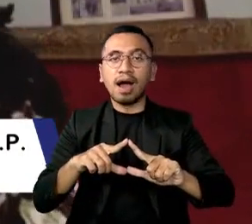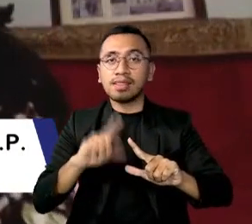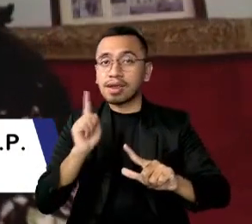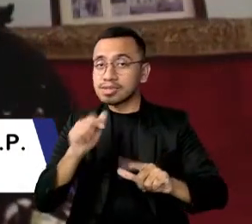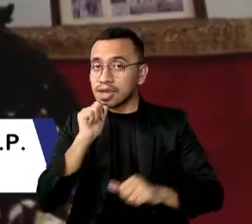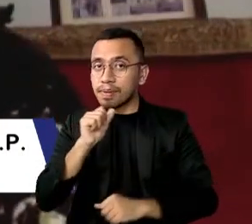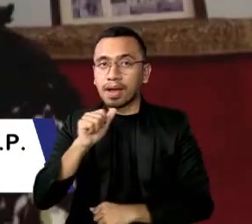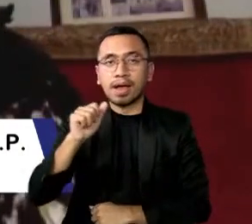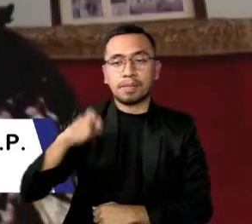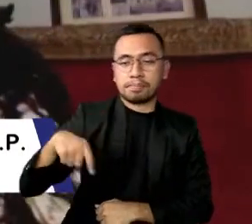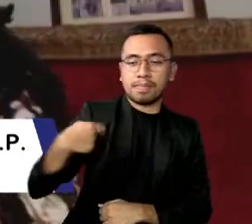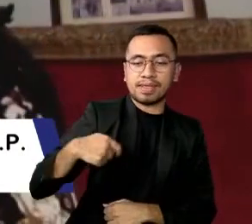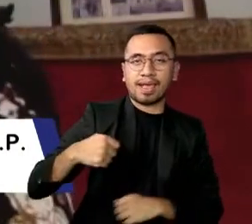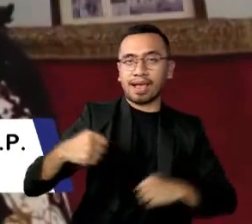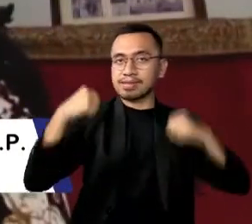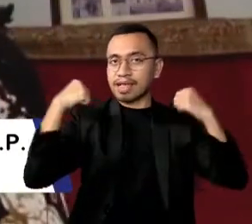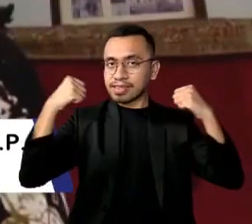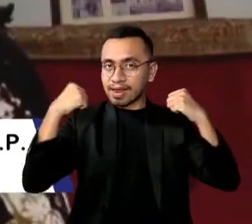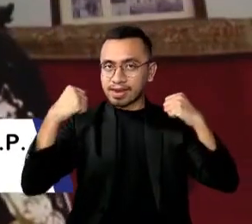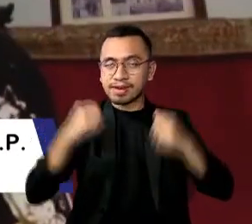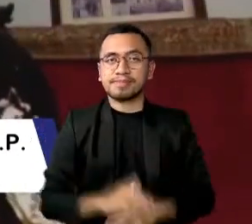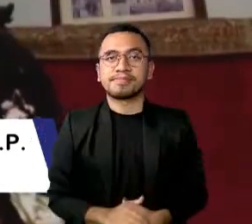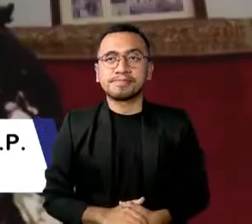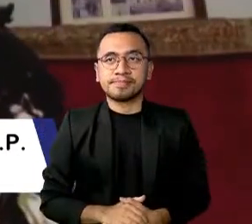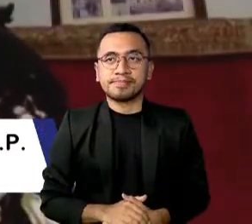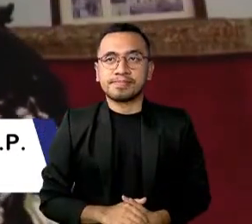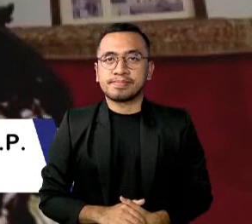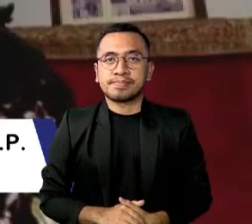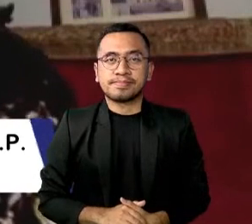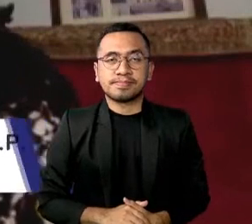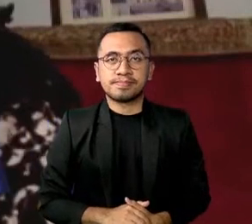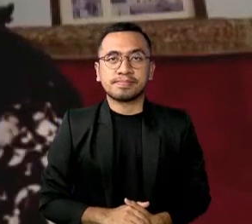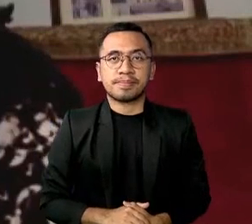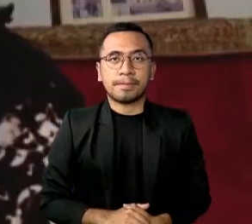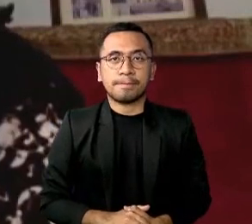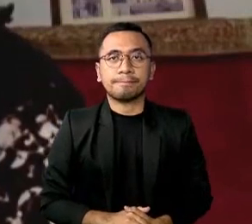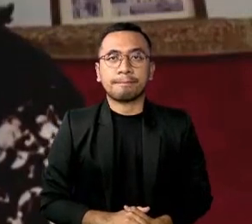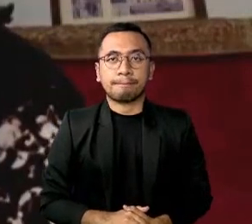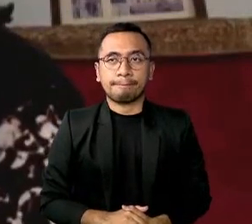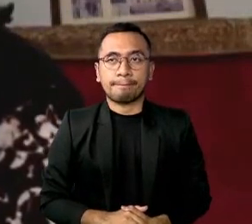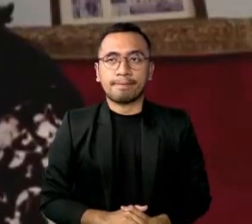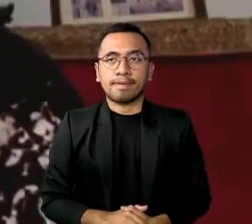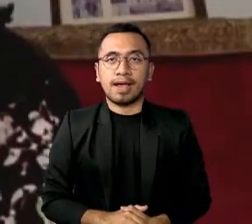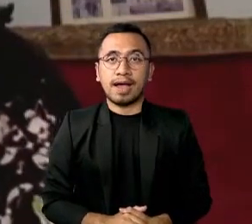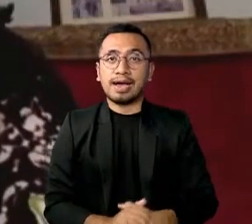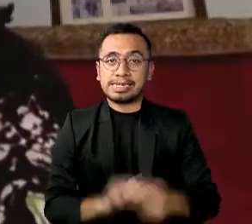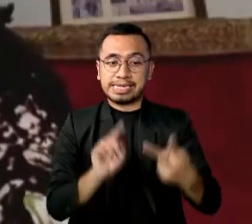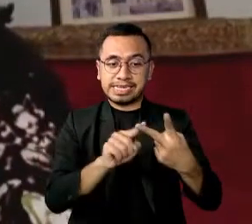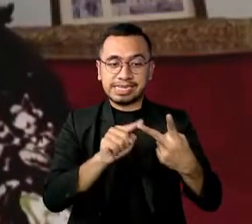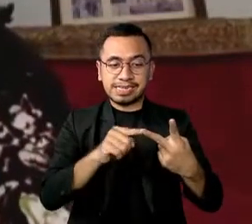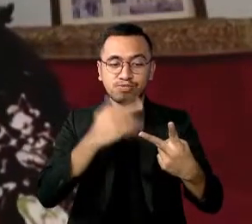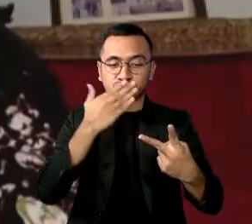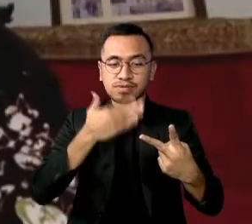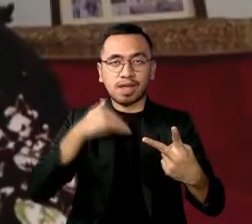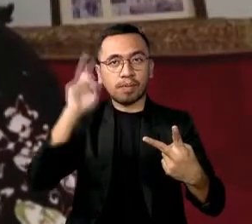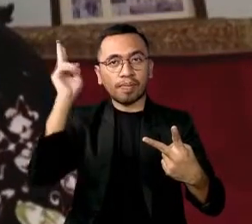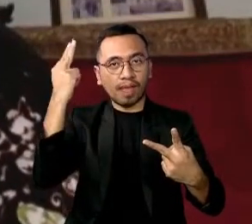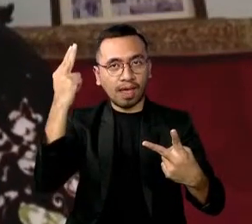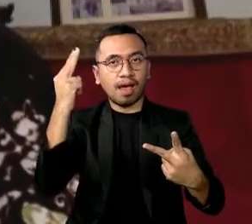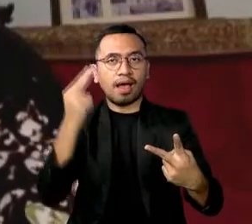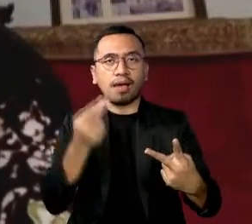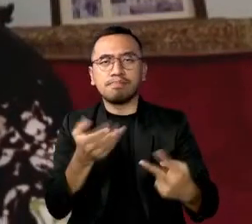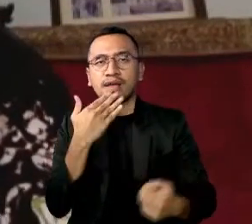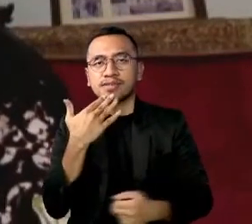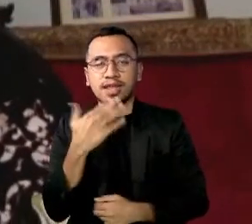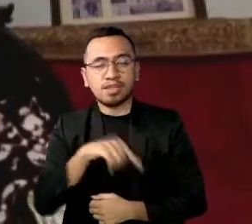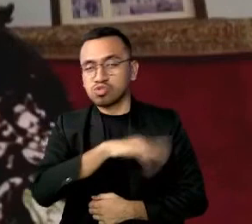Kementerian Kesehatan Jadi kalau itu yang disiapkan pemerintah pada prinsipnya mereka semua termonitor